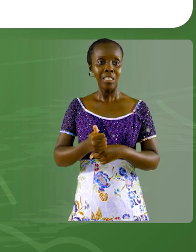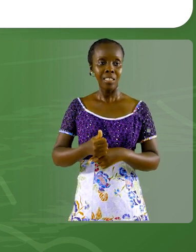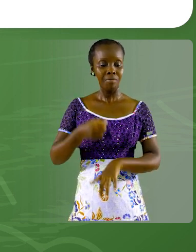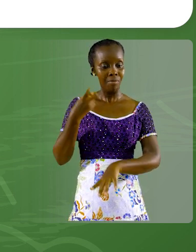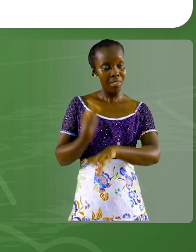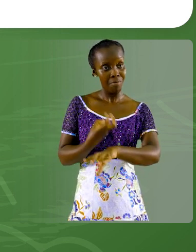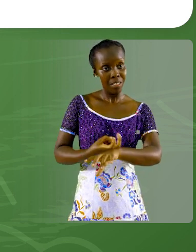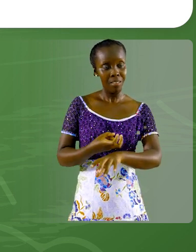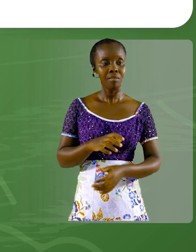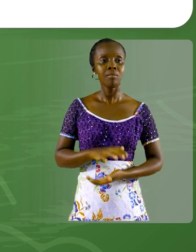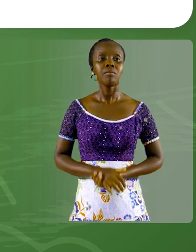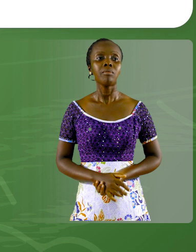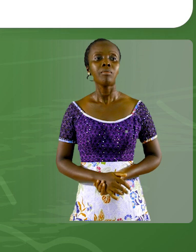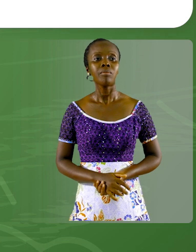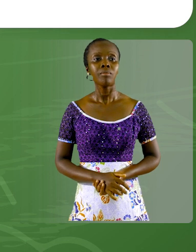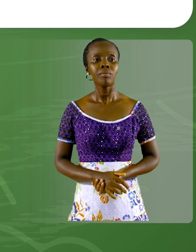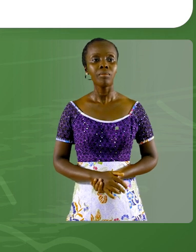difficile.